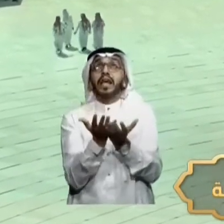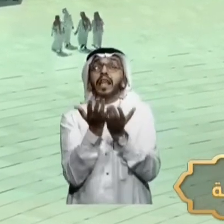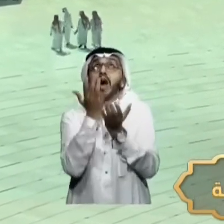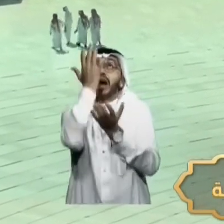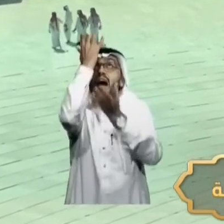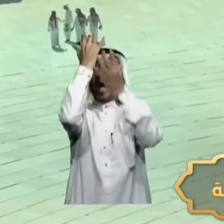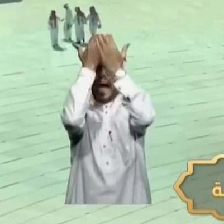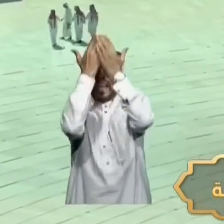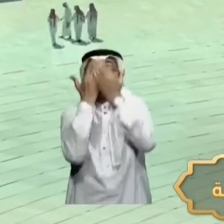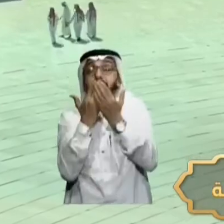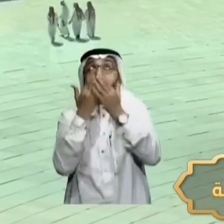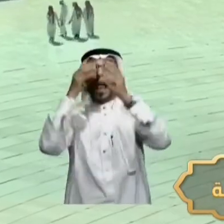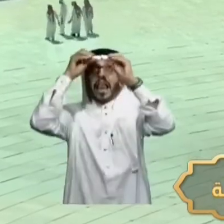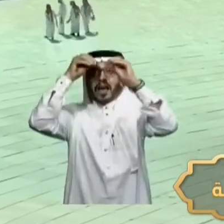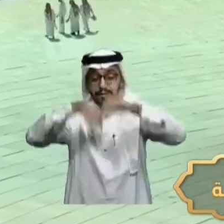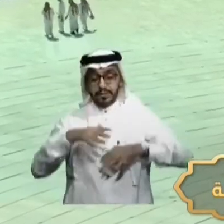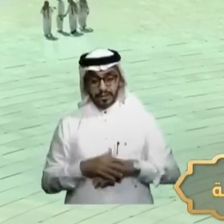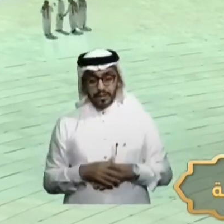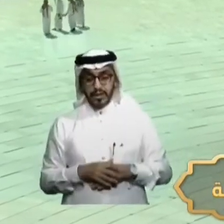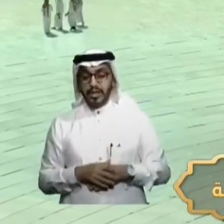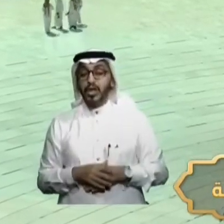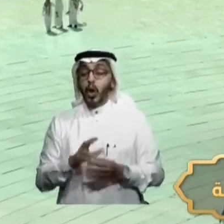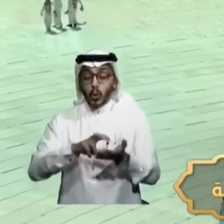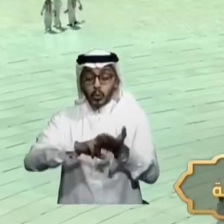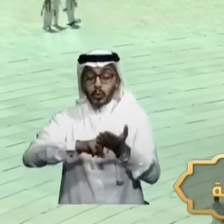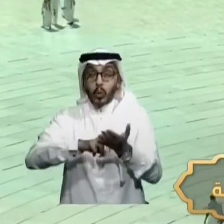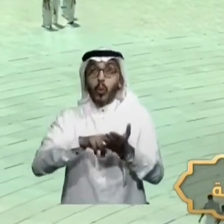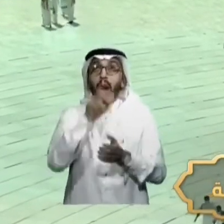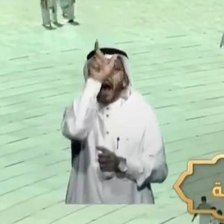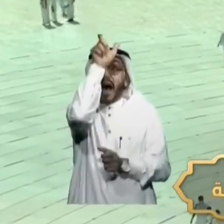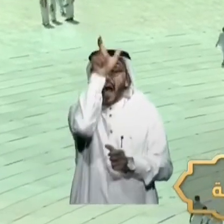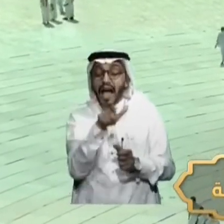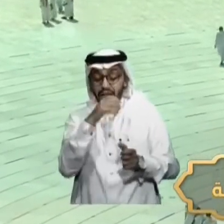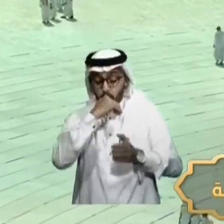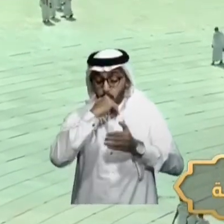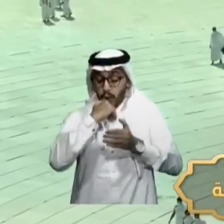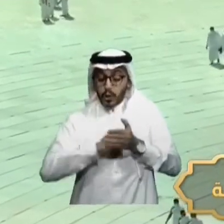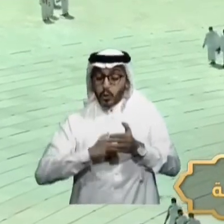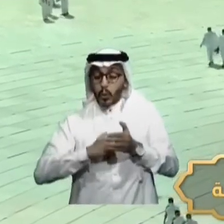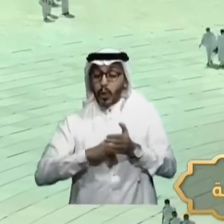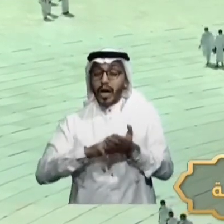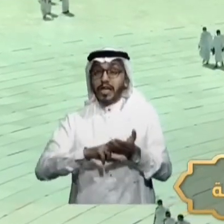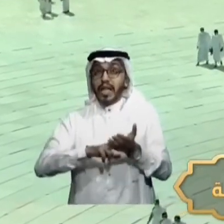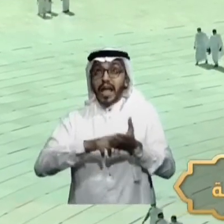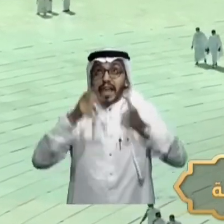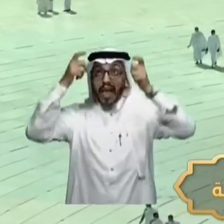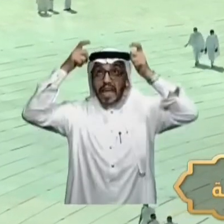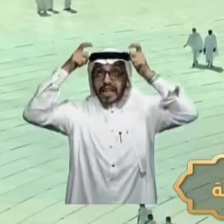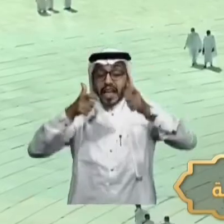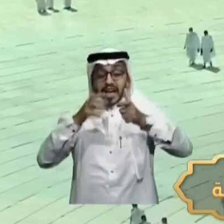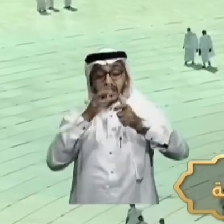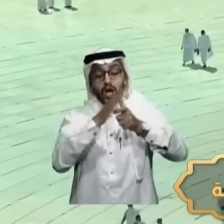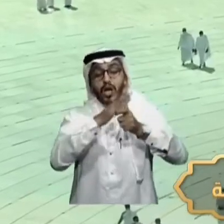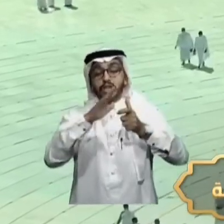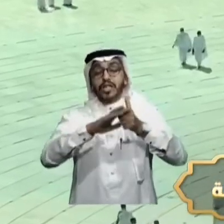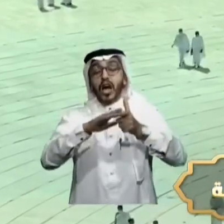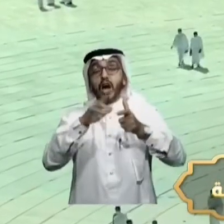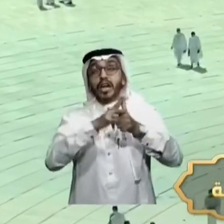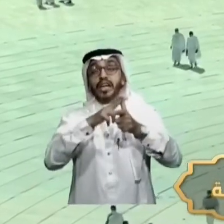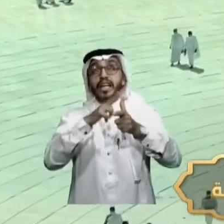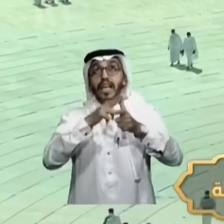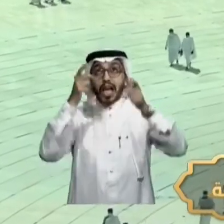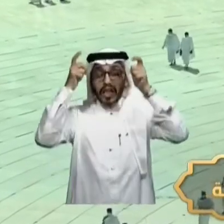مكارم ومعالي، وعلى التقي إذا ترسخ في التقى تاجان،